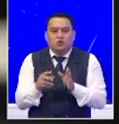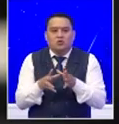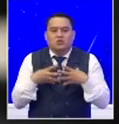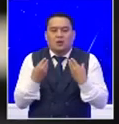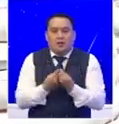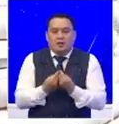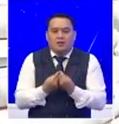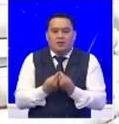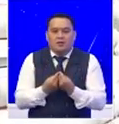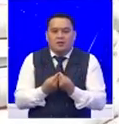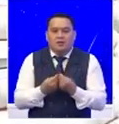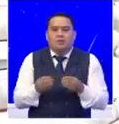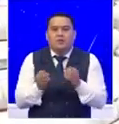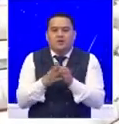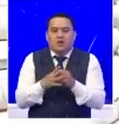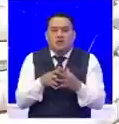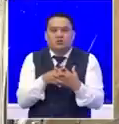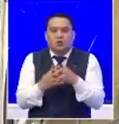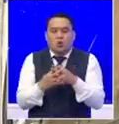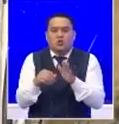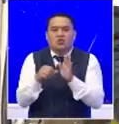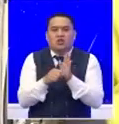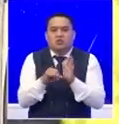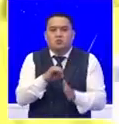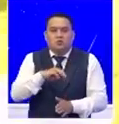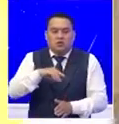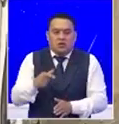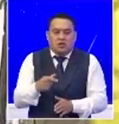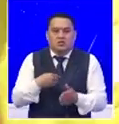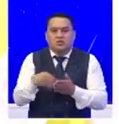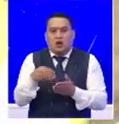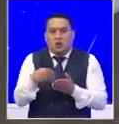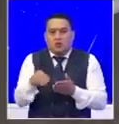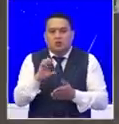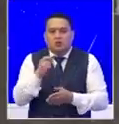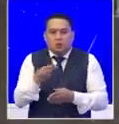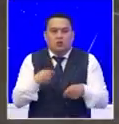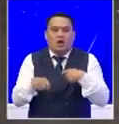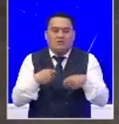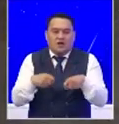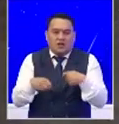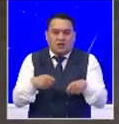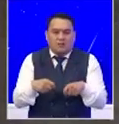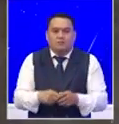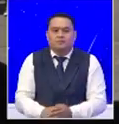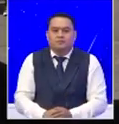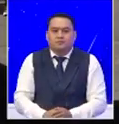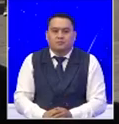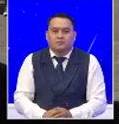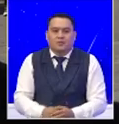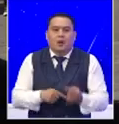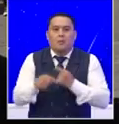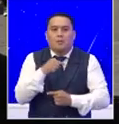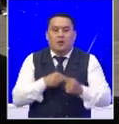в 15 сельских округах. На сумму около 6 миллионов тенге ими закуплены социально значимые продукты питания.